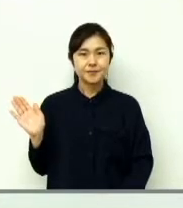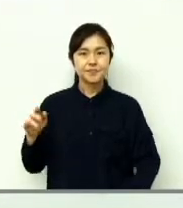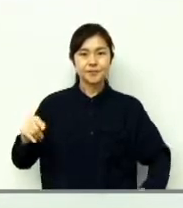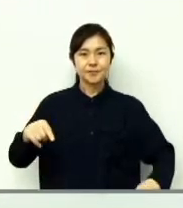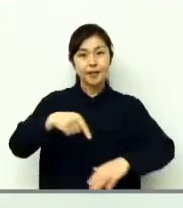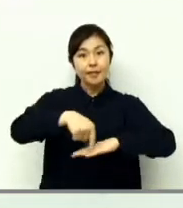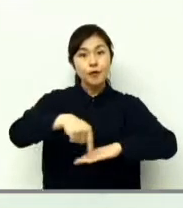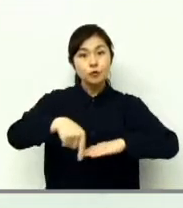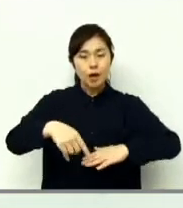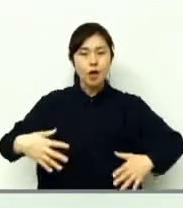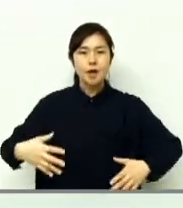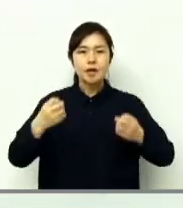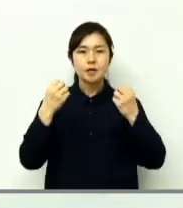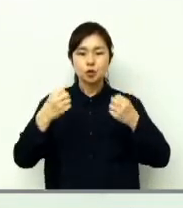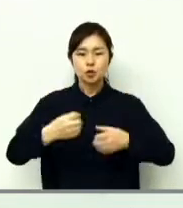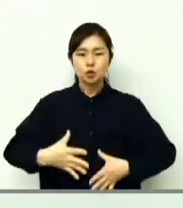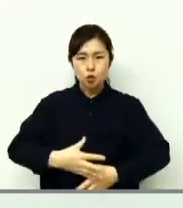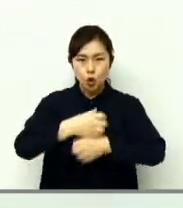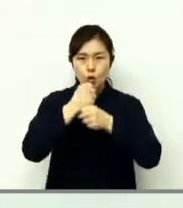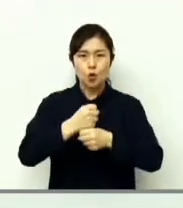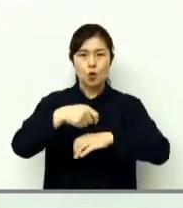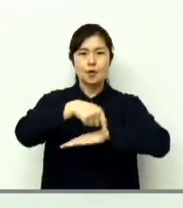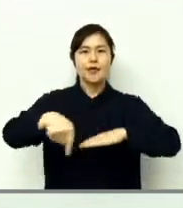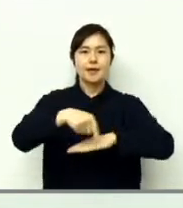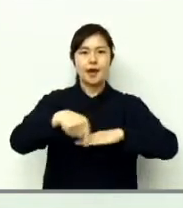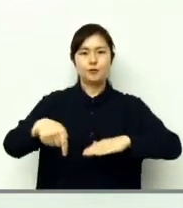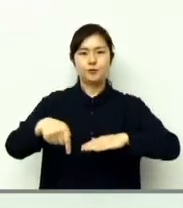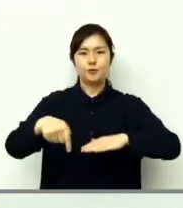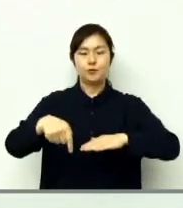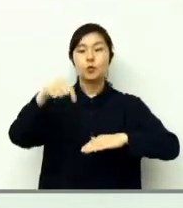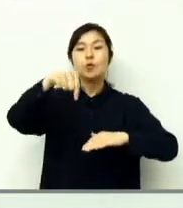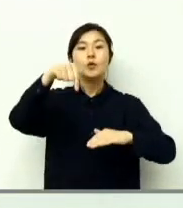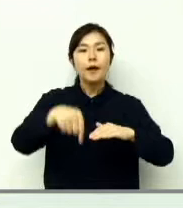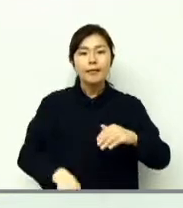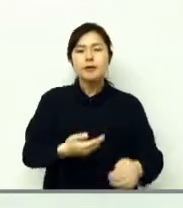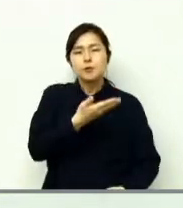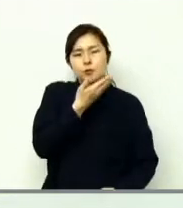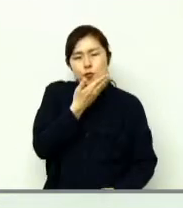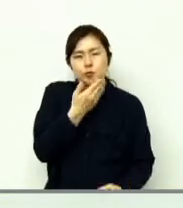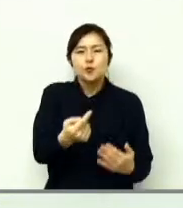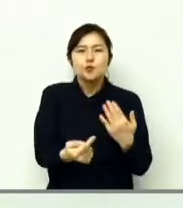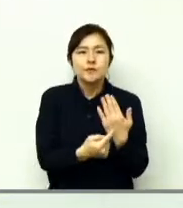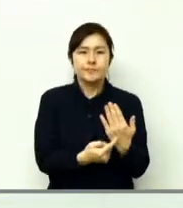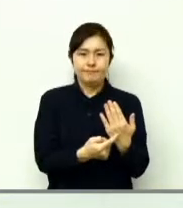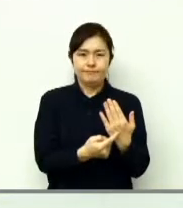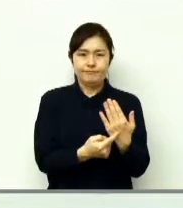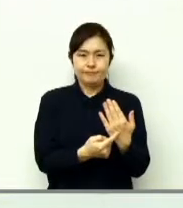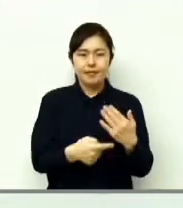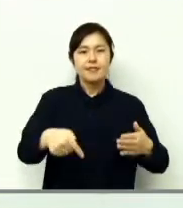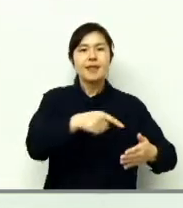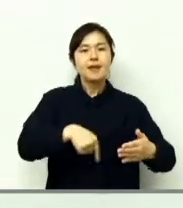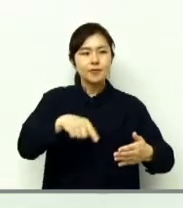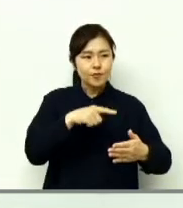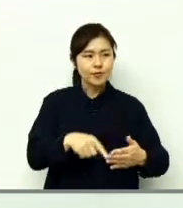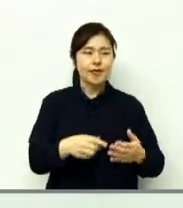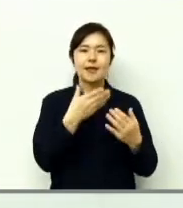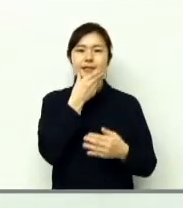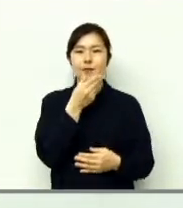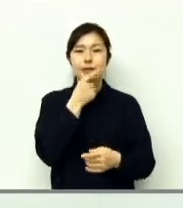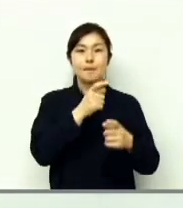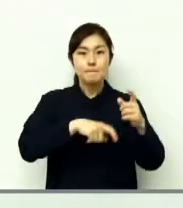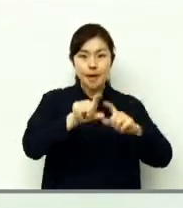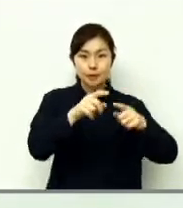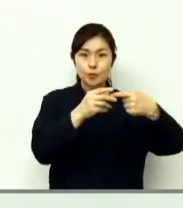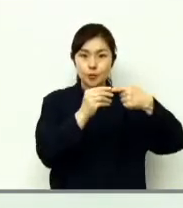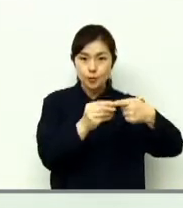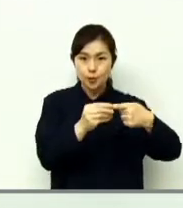というものがあって、その中で特には重点的に取り組むものとして幸せ倍増プラン それから成長加速化戦略がこ